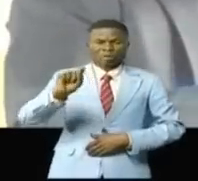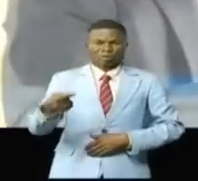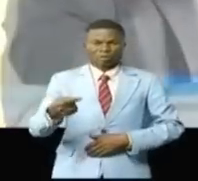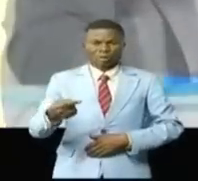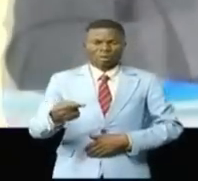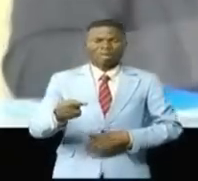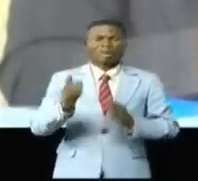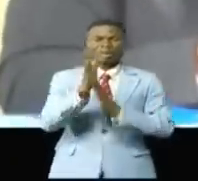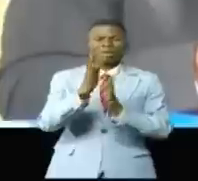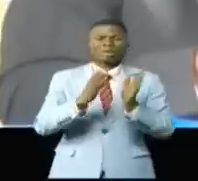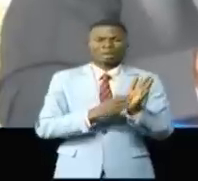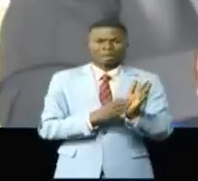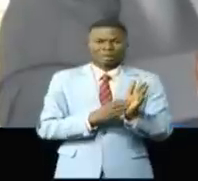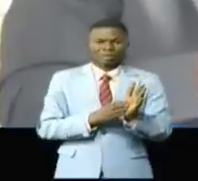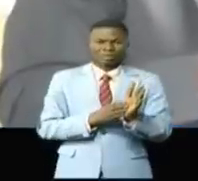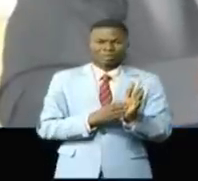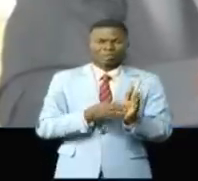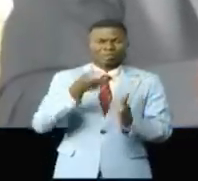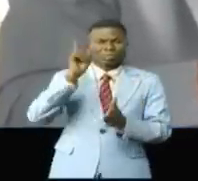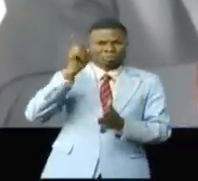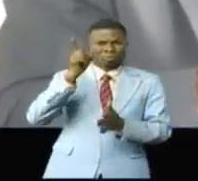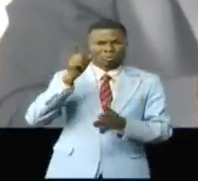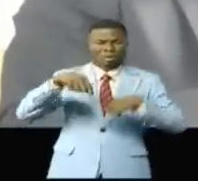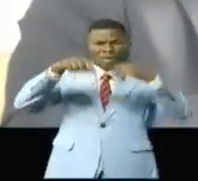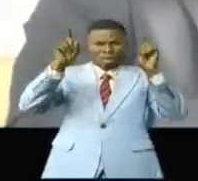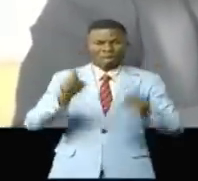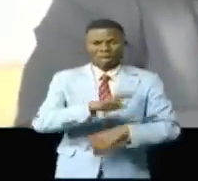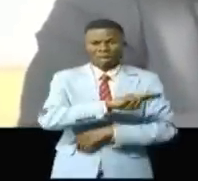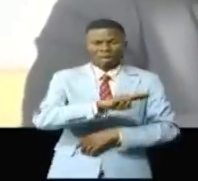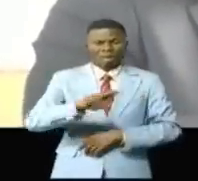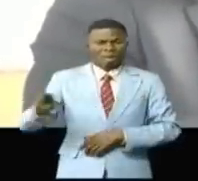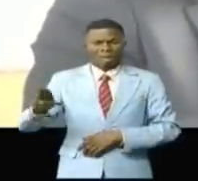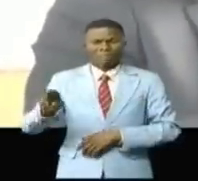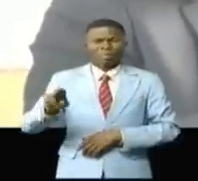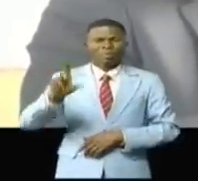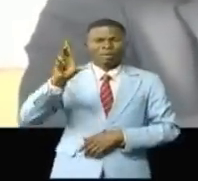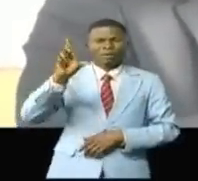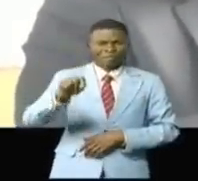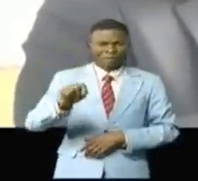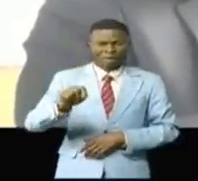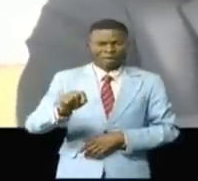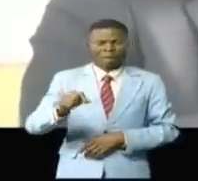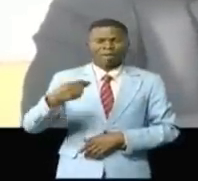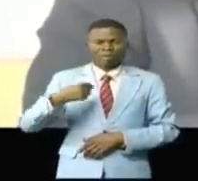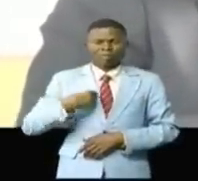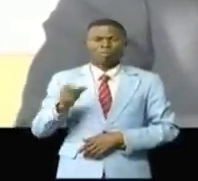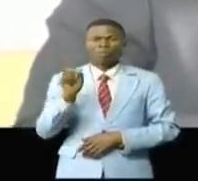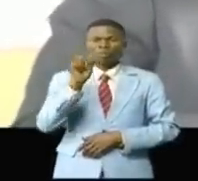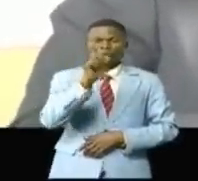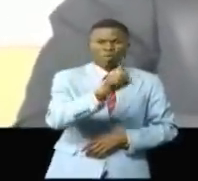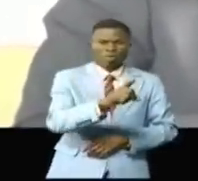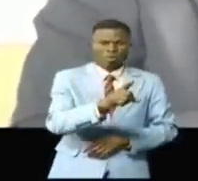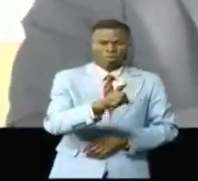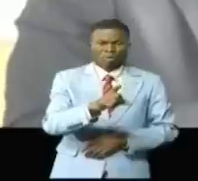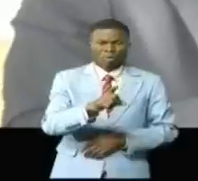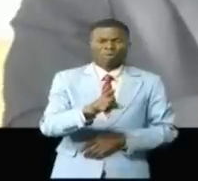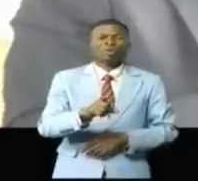0,19. Au premier budget de 2020, je suis allé à